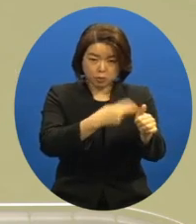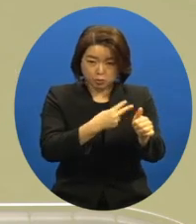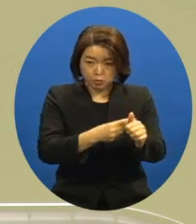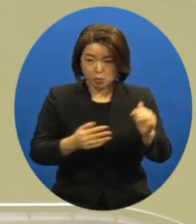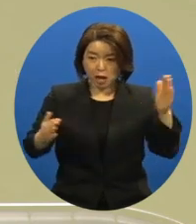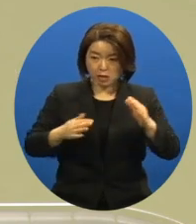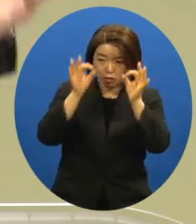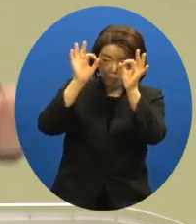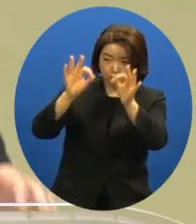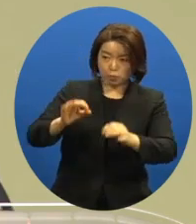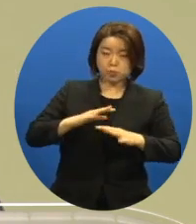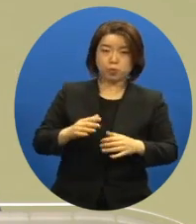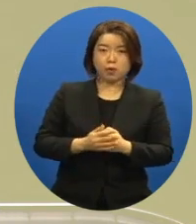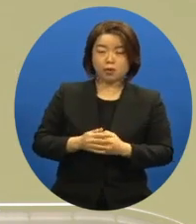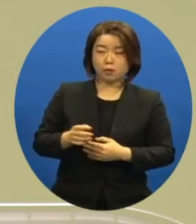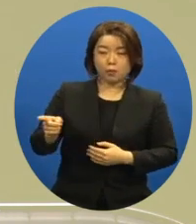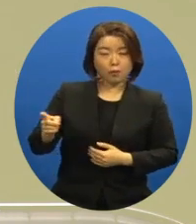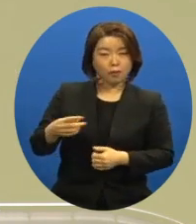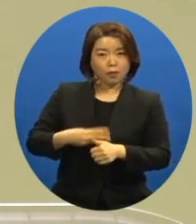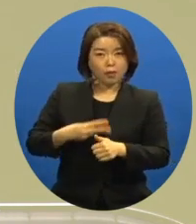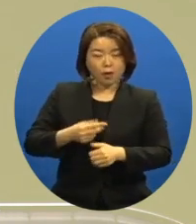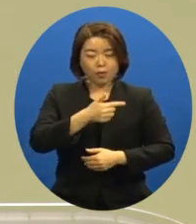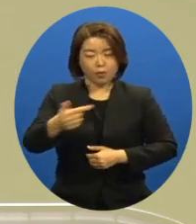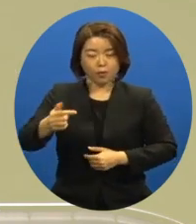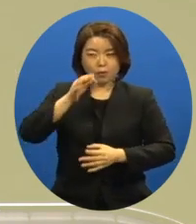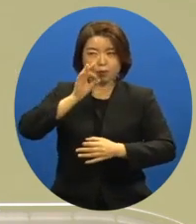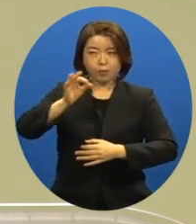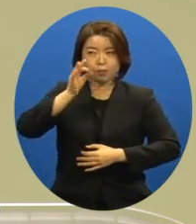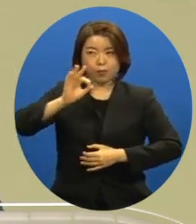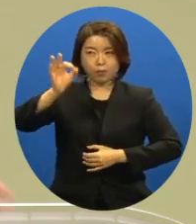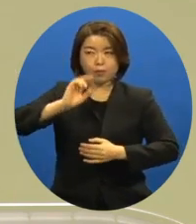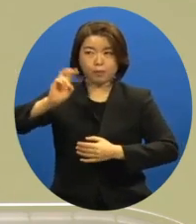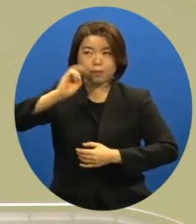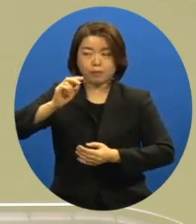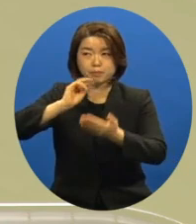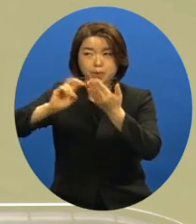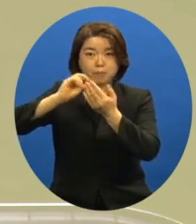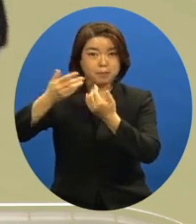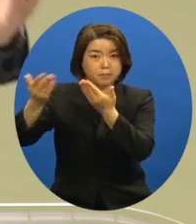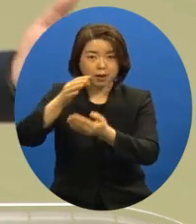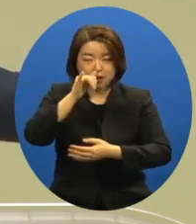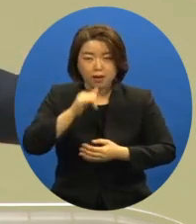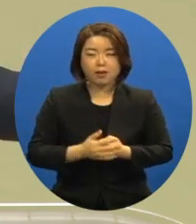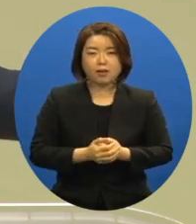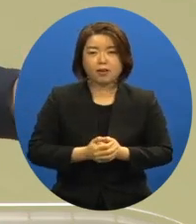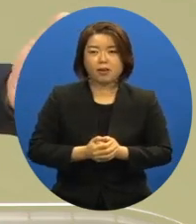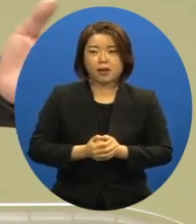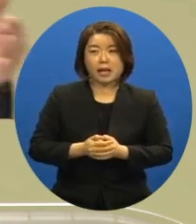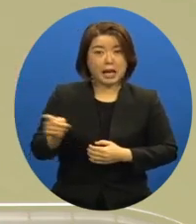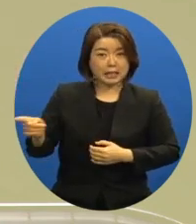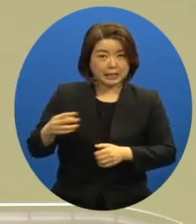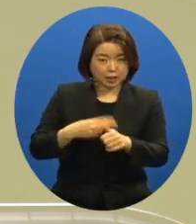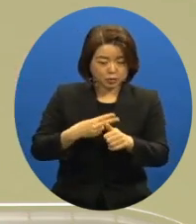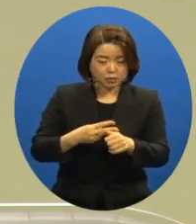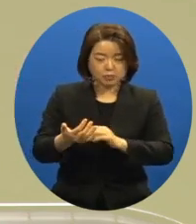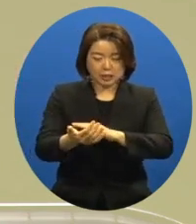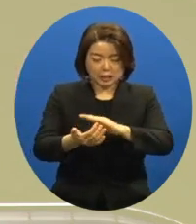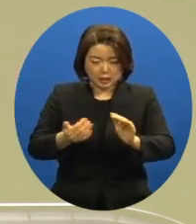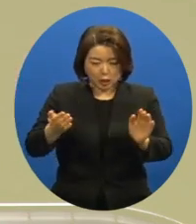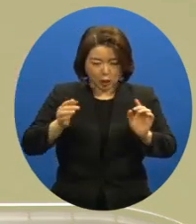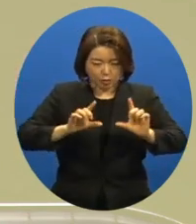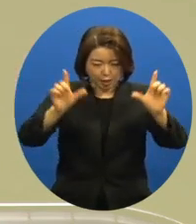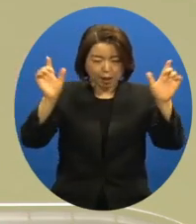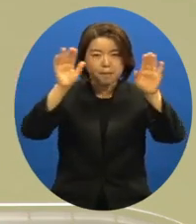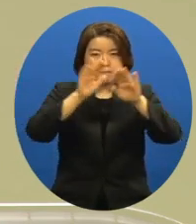그 교수님이 큰 소리로 찬송을 부르더랍니다. 그 교수님이 그날 그 전날 밤에 꿈을